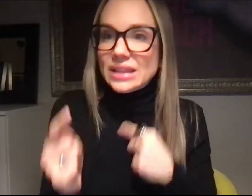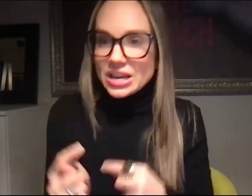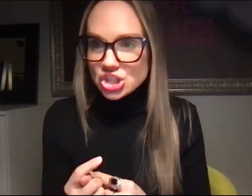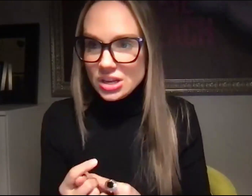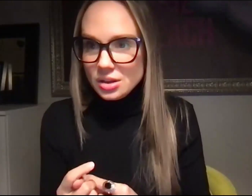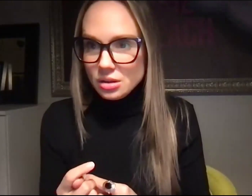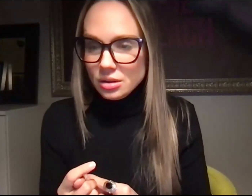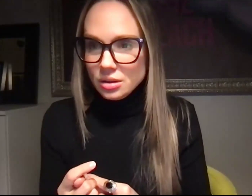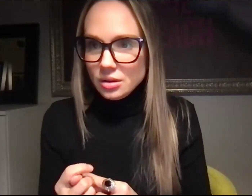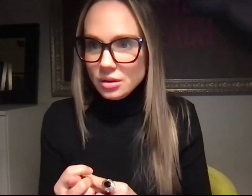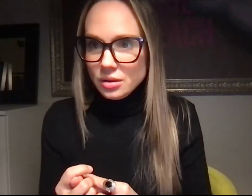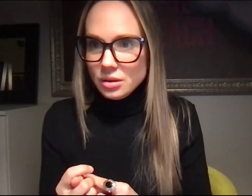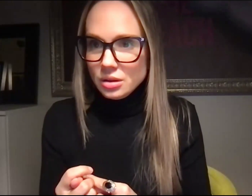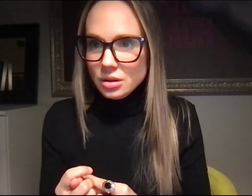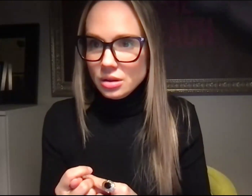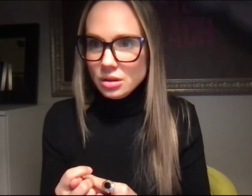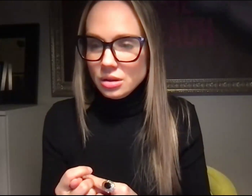pour s'avantager,